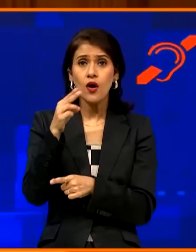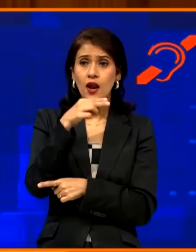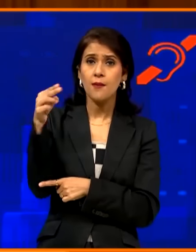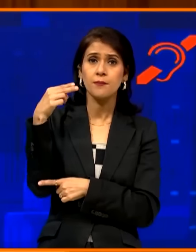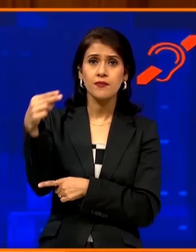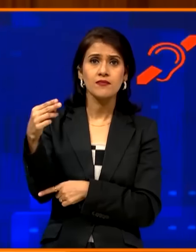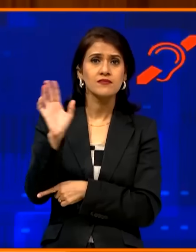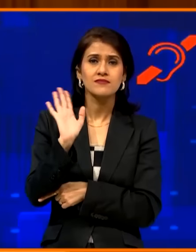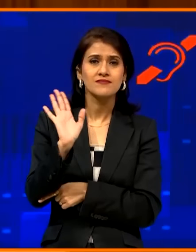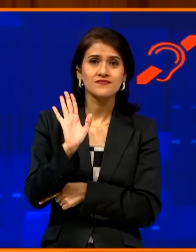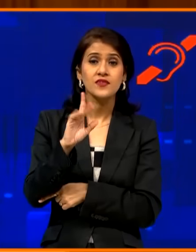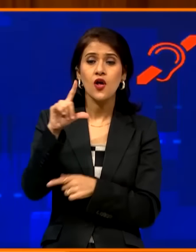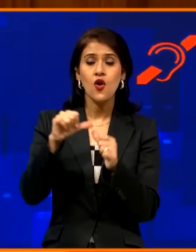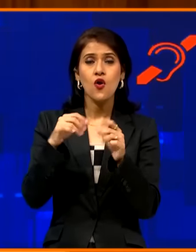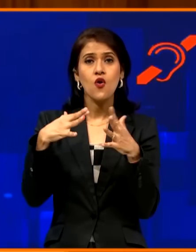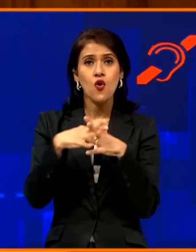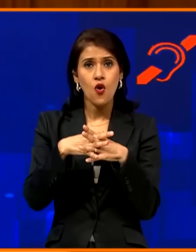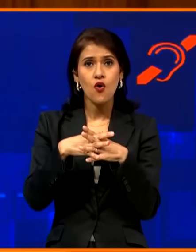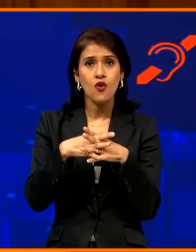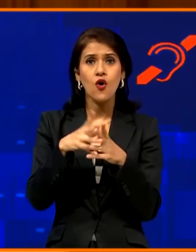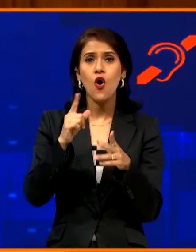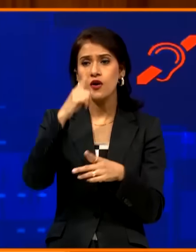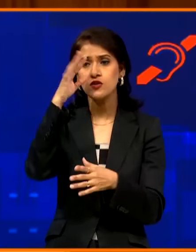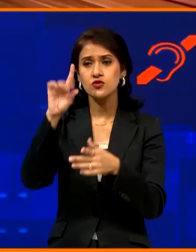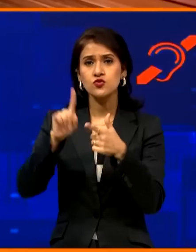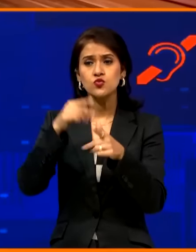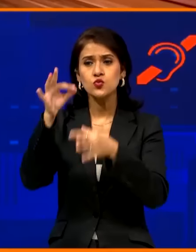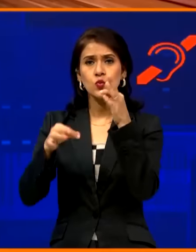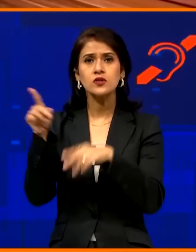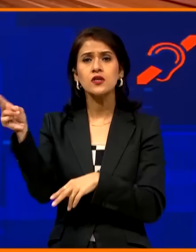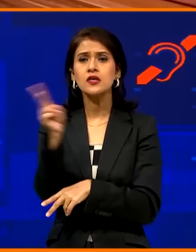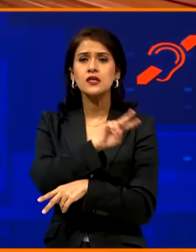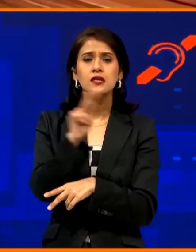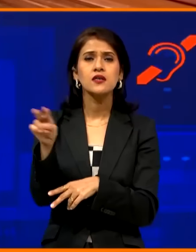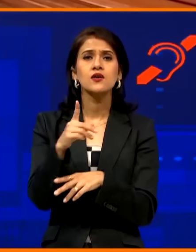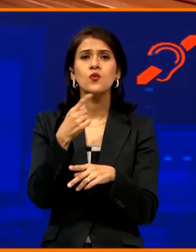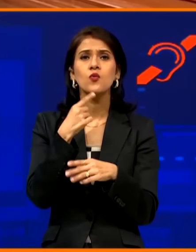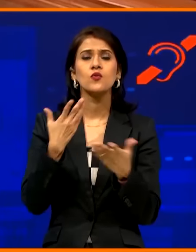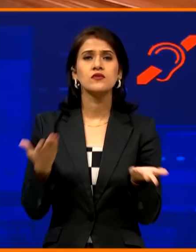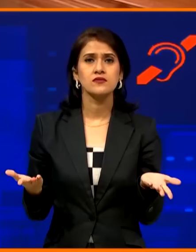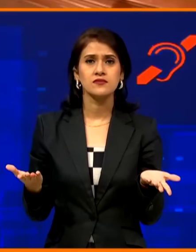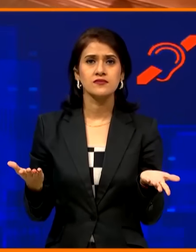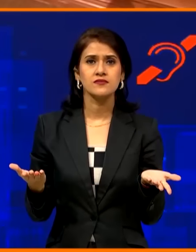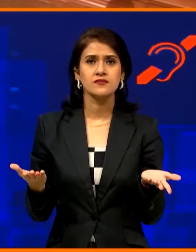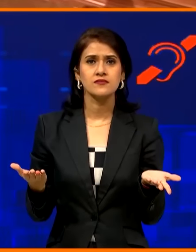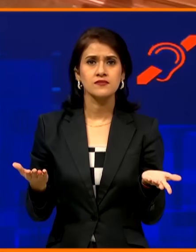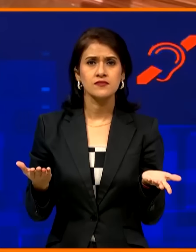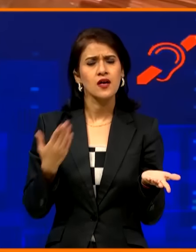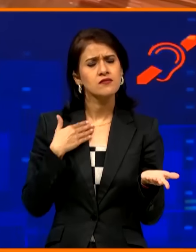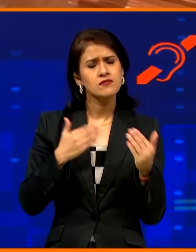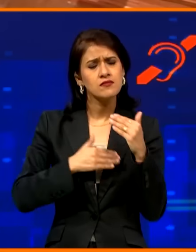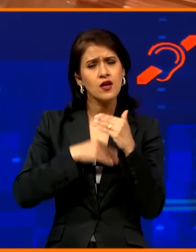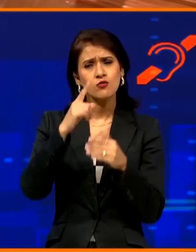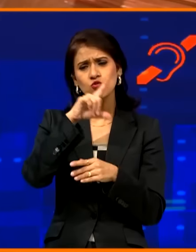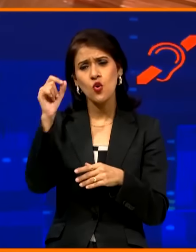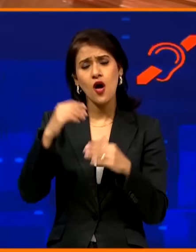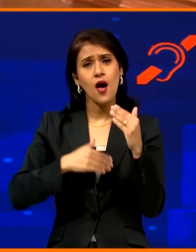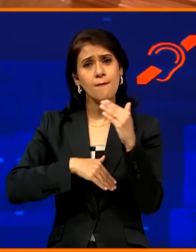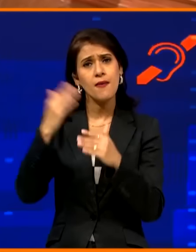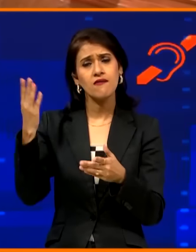एनफोर्सिंग एजेंसी करेंगी या जुडिशरी करेगी अब आप ऐसी हम 100 मिसाले देंगे